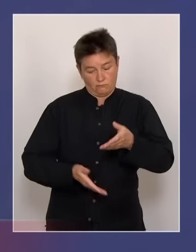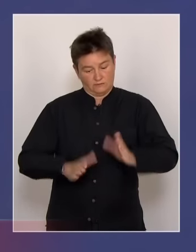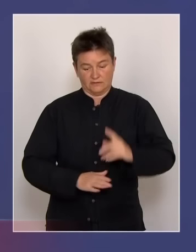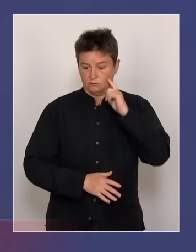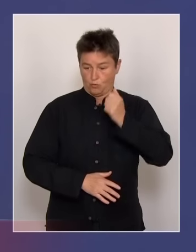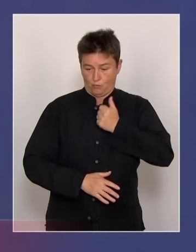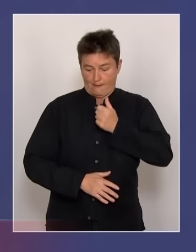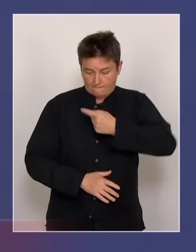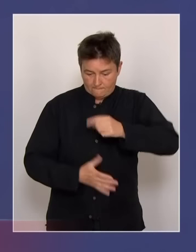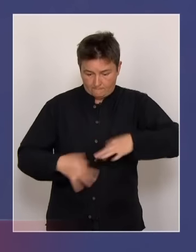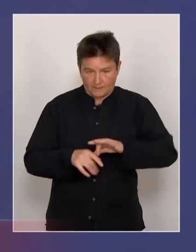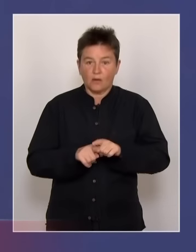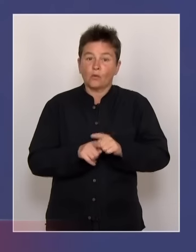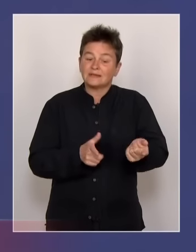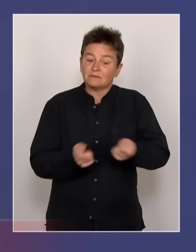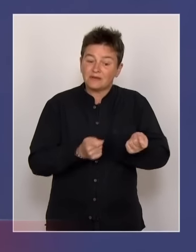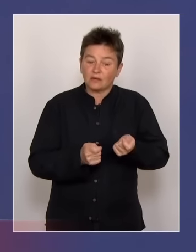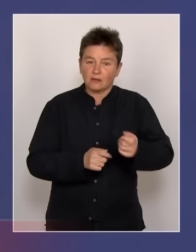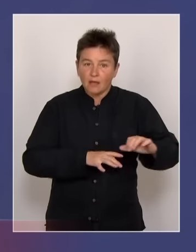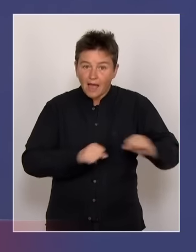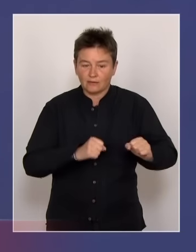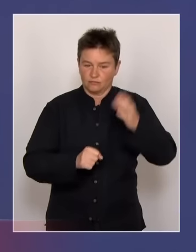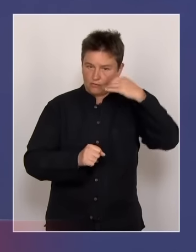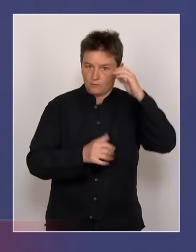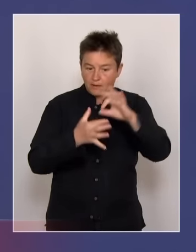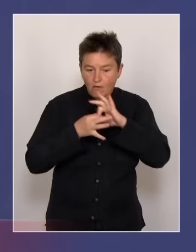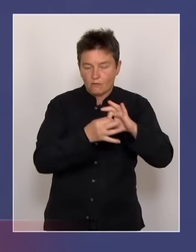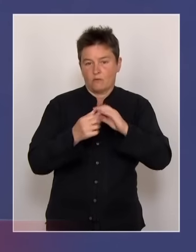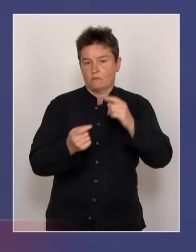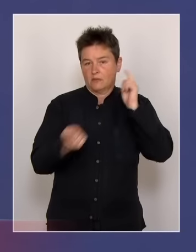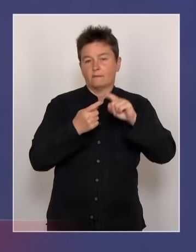et piloter notre action européenne en matière de défense.